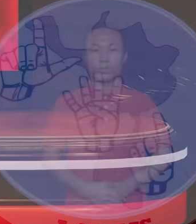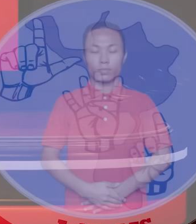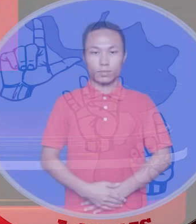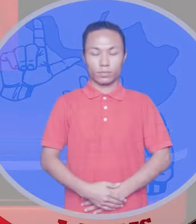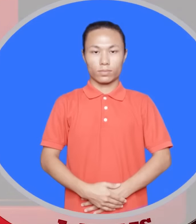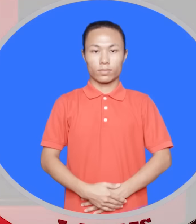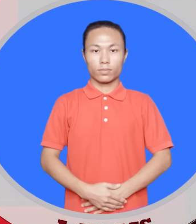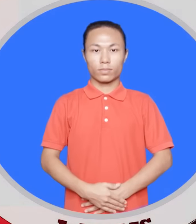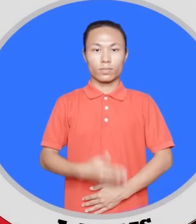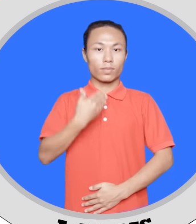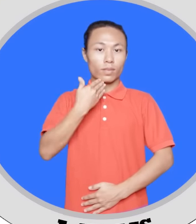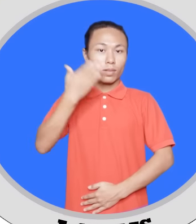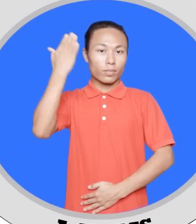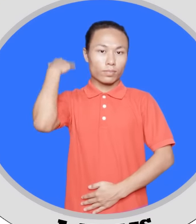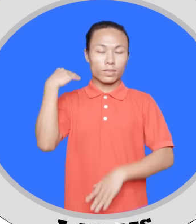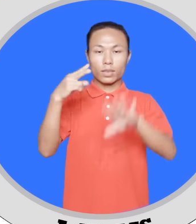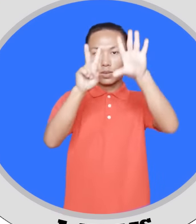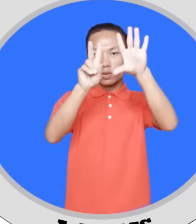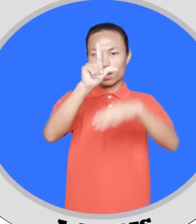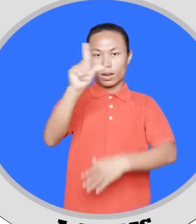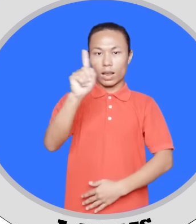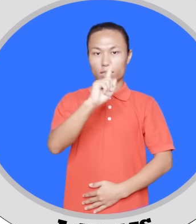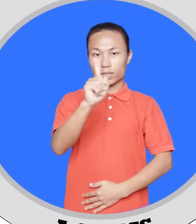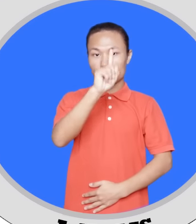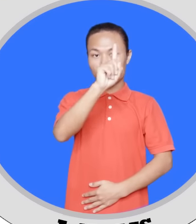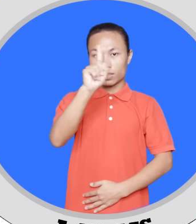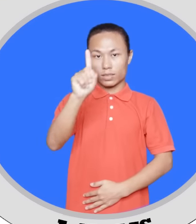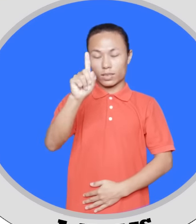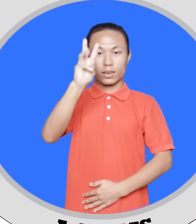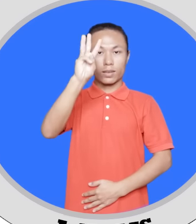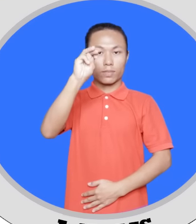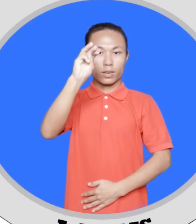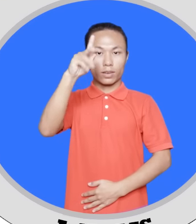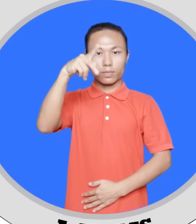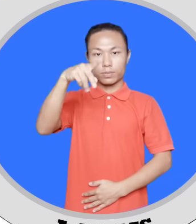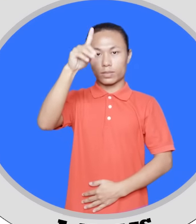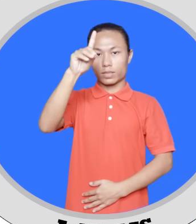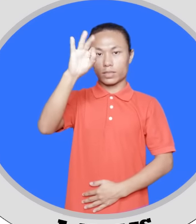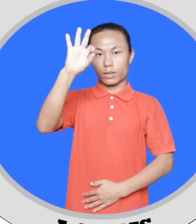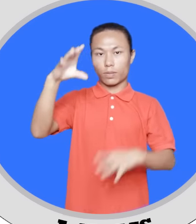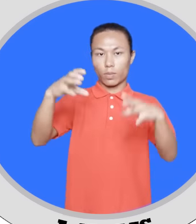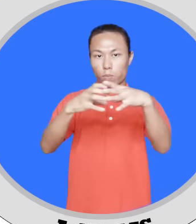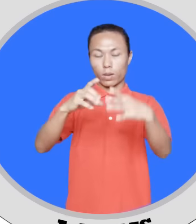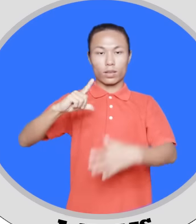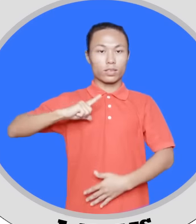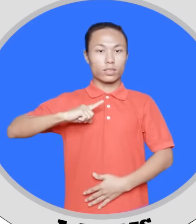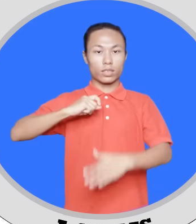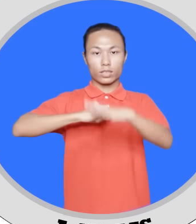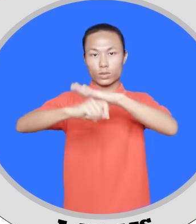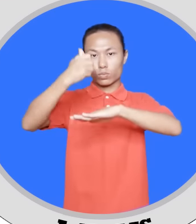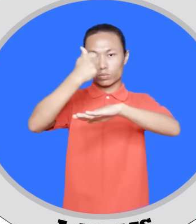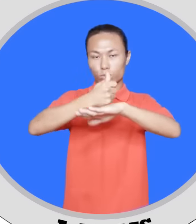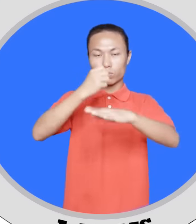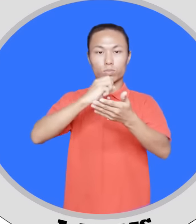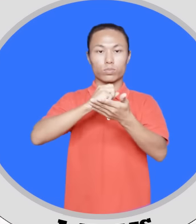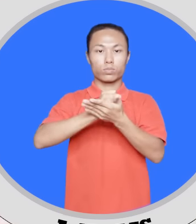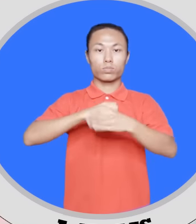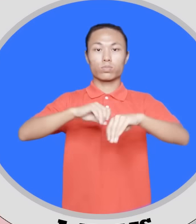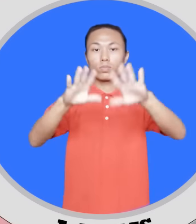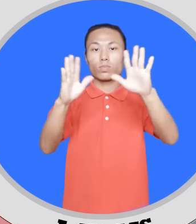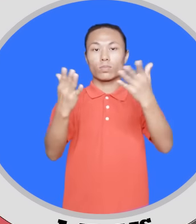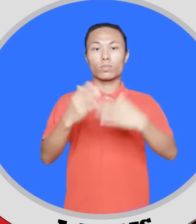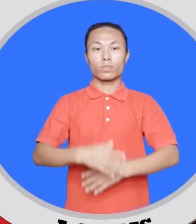ဆလတ်တင်ဆက်ပေးမယ့်သတင်းကတော့နောင်ချိုမြို့နယ်တစ်ခုလုံးကိုတော်လိုင်းတပ်ဖွဲ့တွေကအပြည့်အဝထိန်းချုပ်နိုင်ပြီလို့ပြည်သူ့ကာကွယ်ရေးတပ်မတော်မန္တ